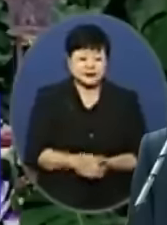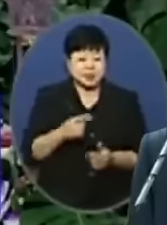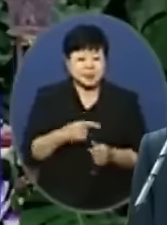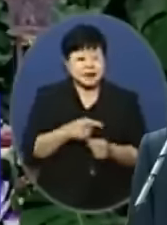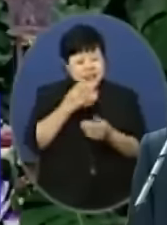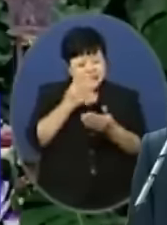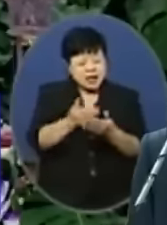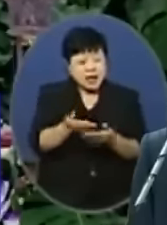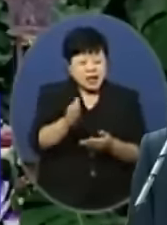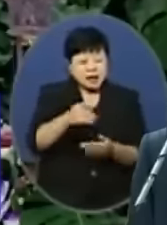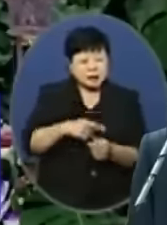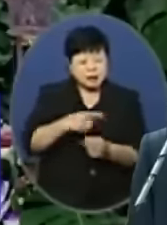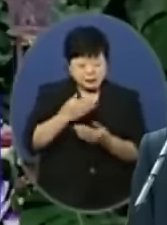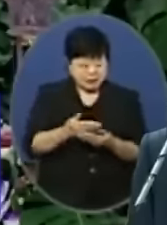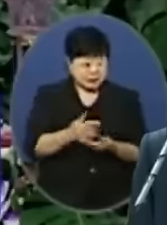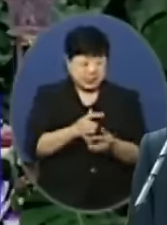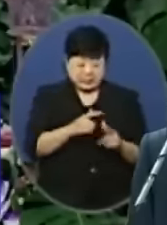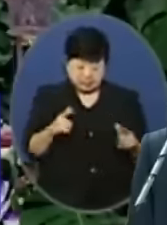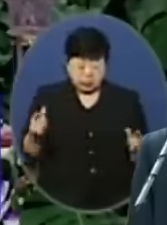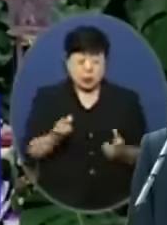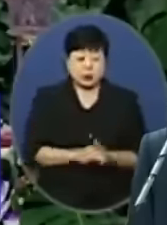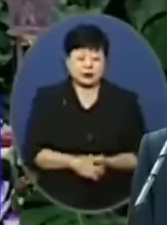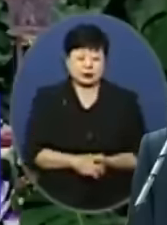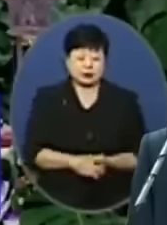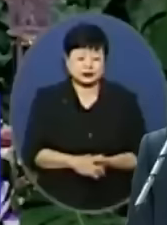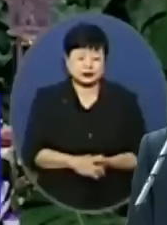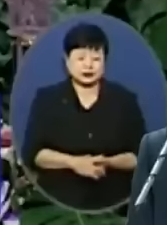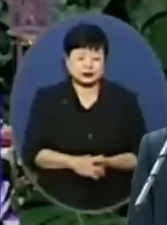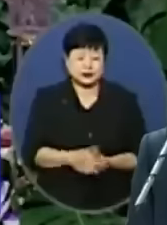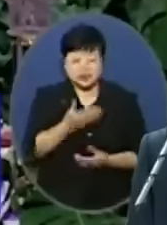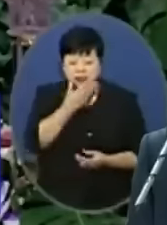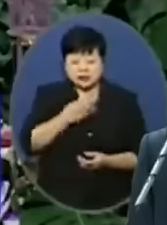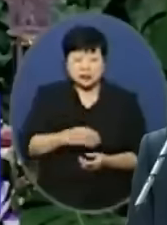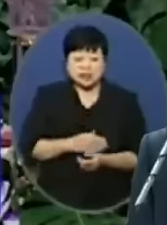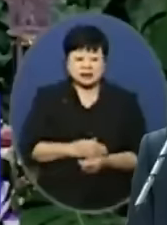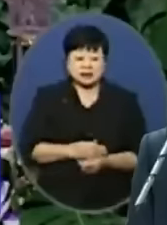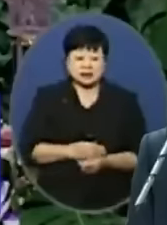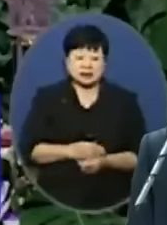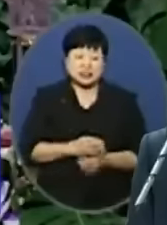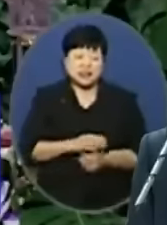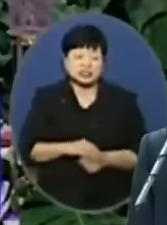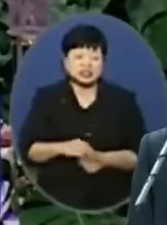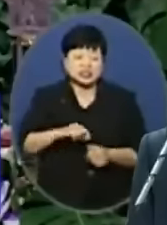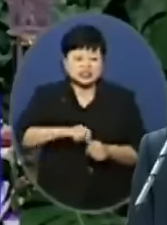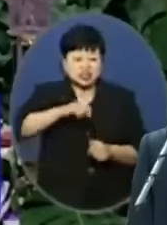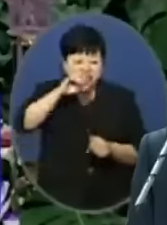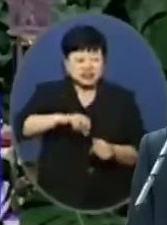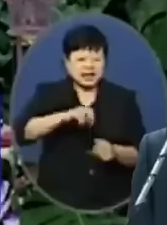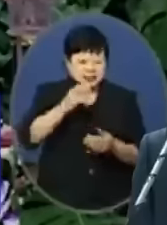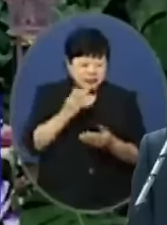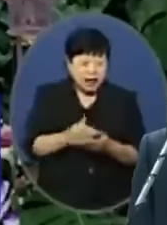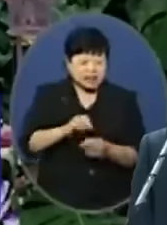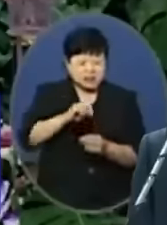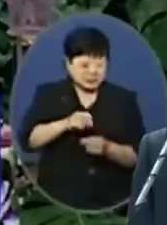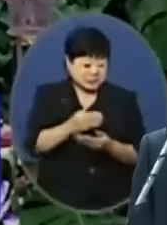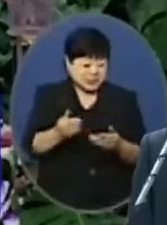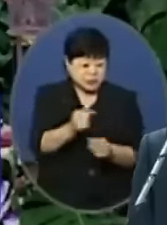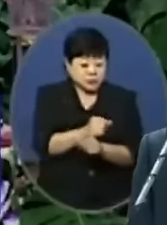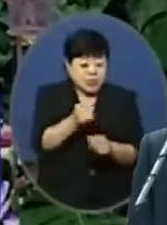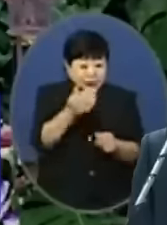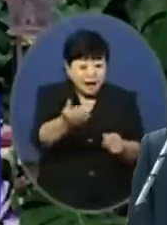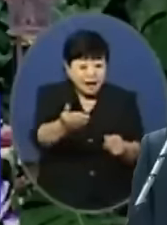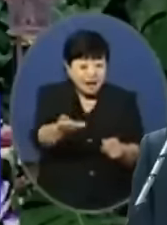비판하지 말라. 그리하면 너희가 비판을 받지 아니할 것이요. 정죄하지 말라. 그리하면 너희가 정죄를 받지 아니할 것이요.